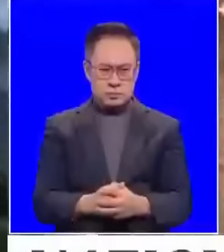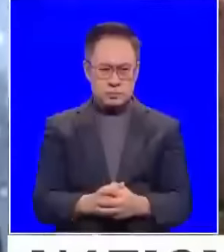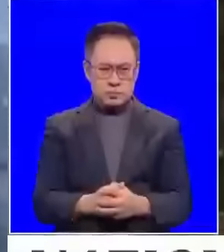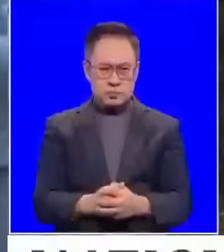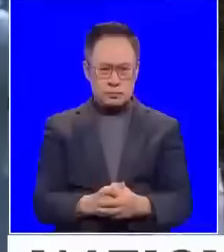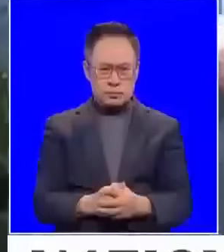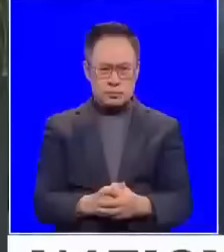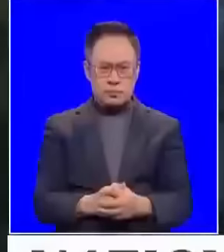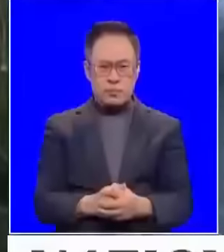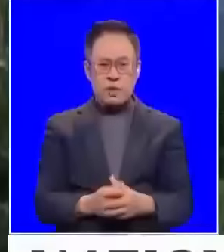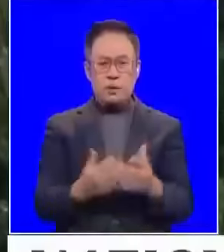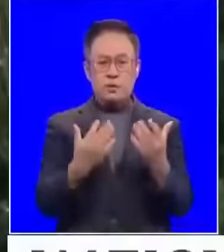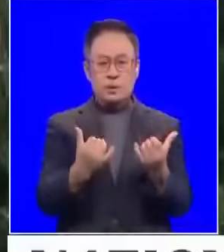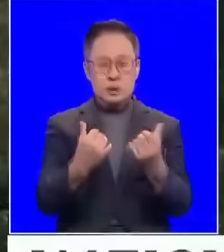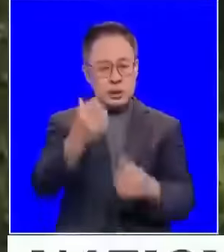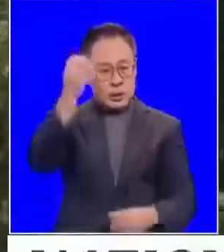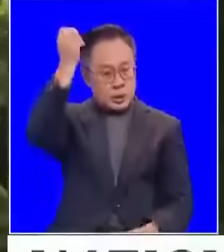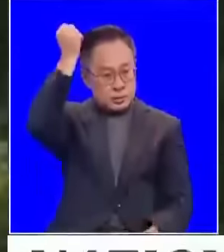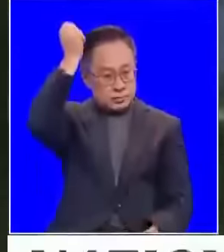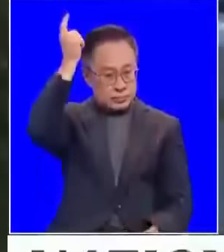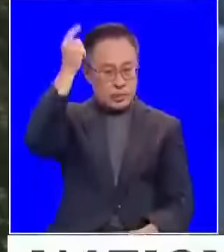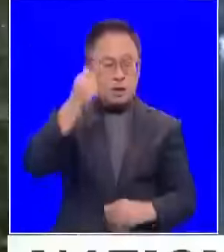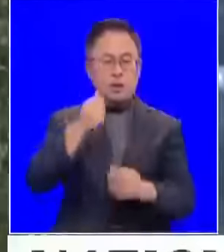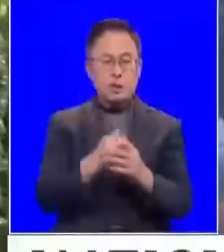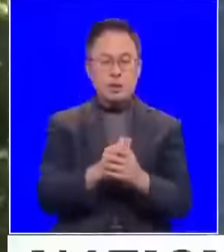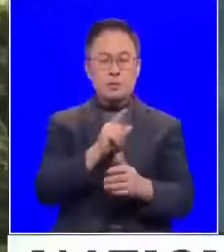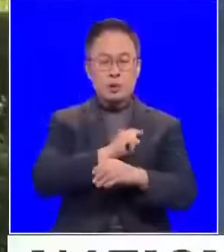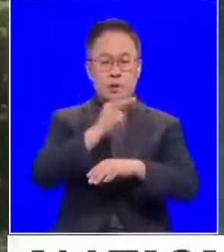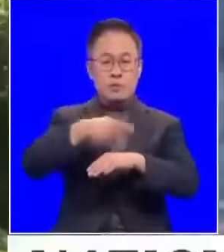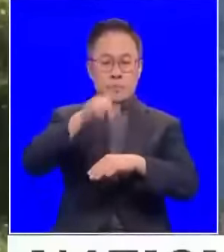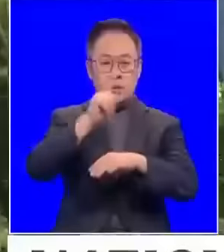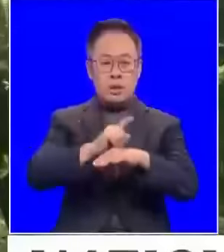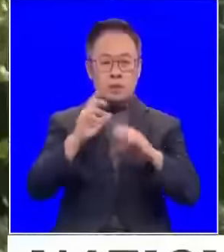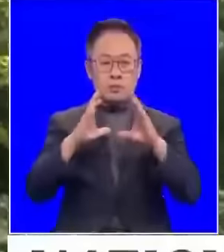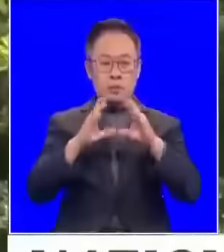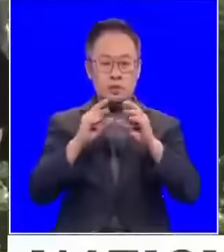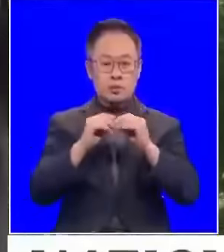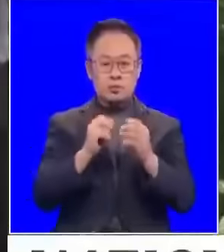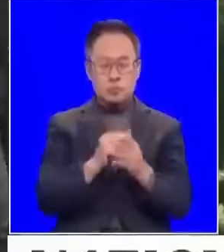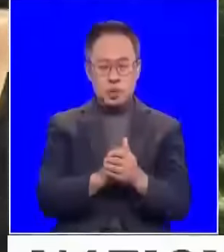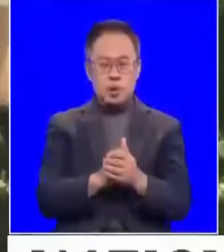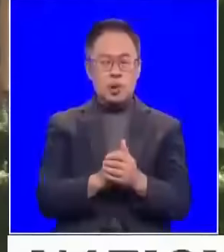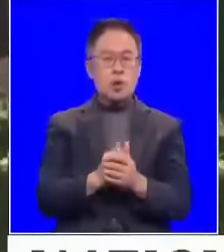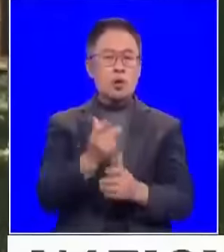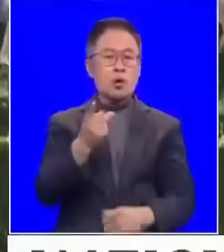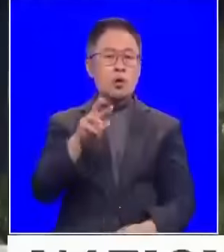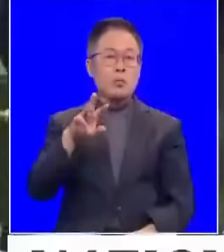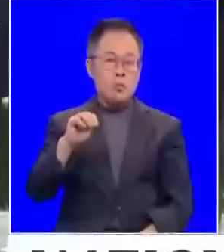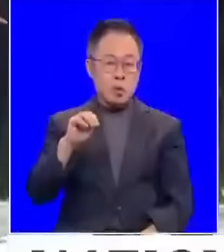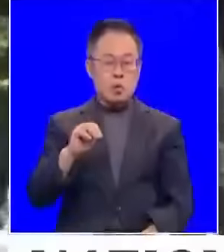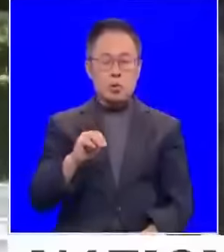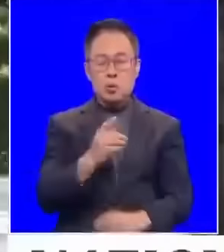นางสาวแพทองธารชินวัตรนายกรัฐมนตรีนะคะเป็นประธานการประชุมรัฐมนตรีประจำสัปดาห์ค่ะโดยวันนี้นะคะประเด็นที่อยู่ใน